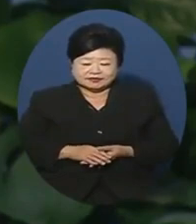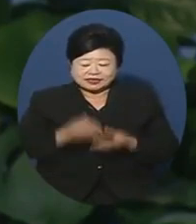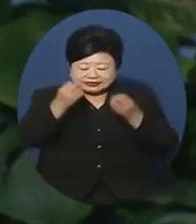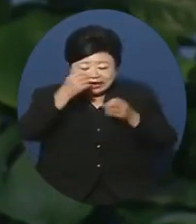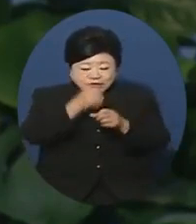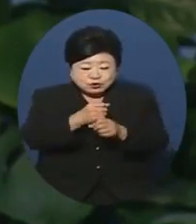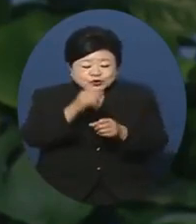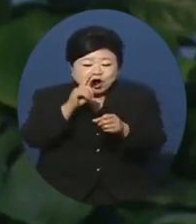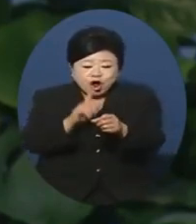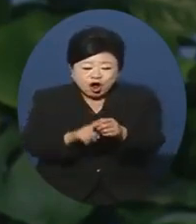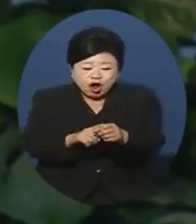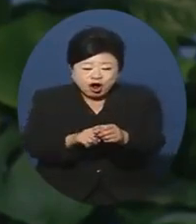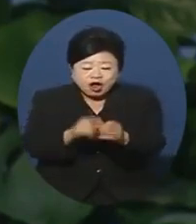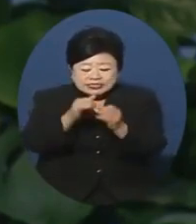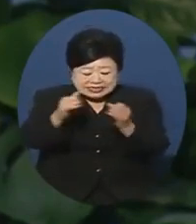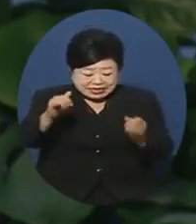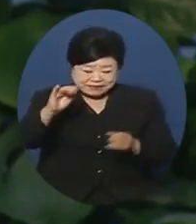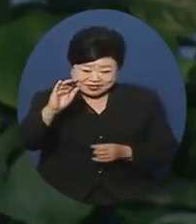창조적인